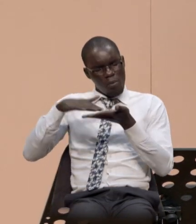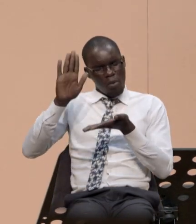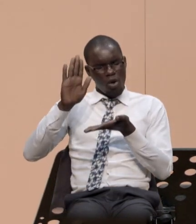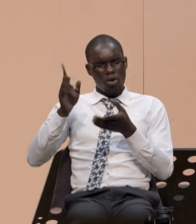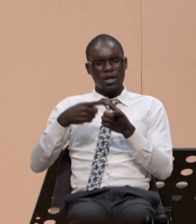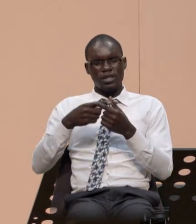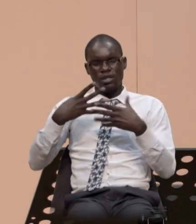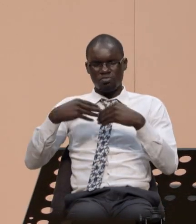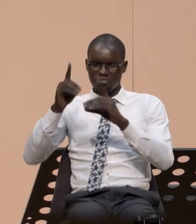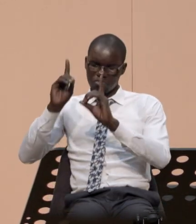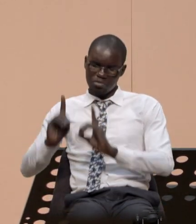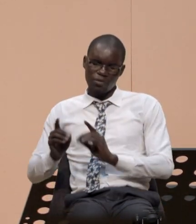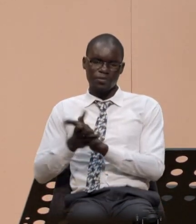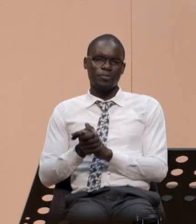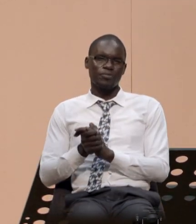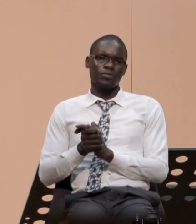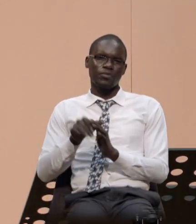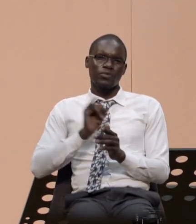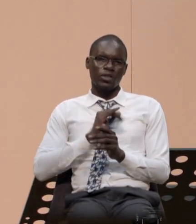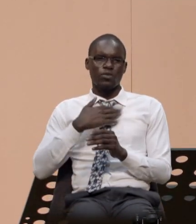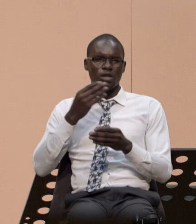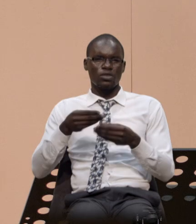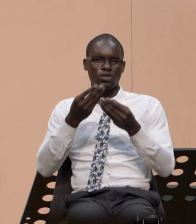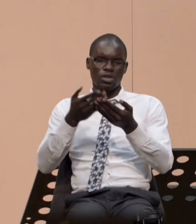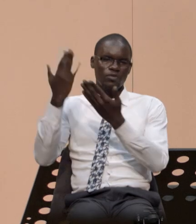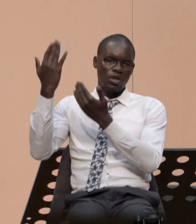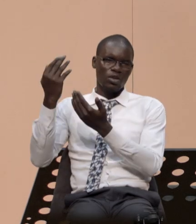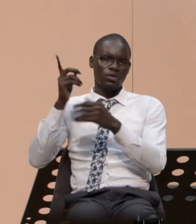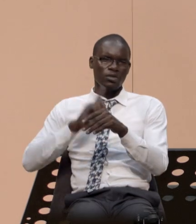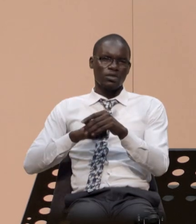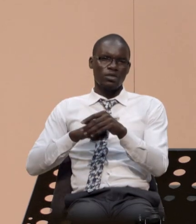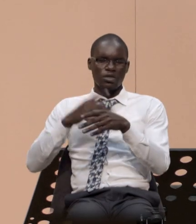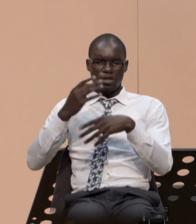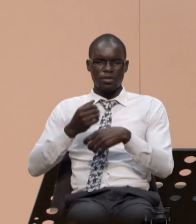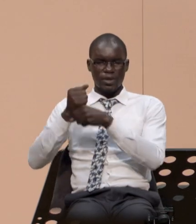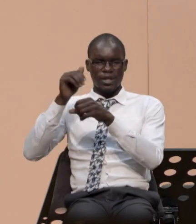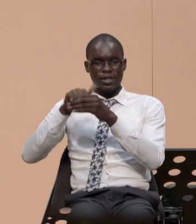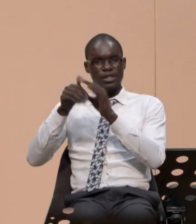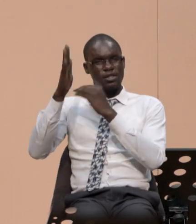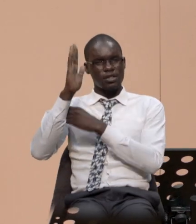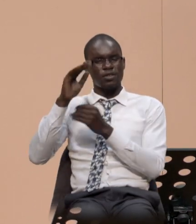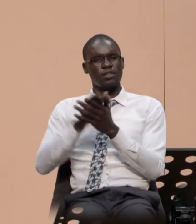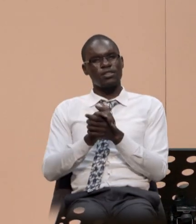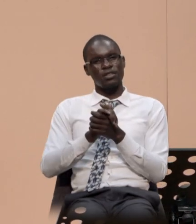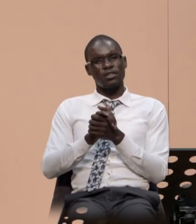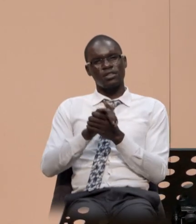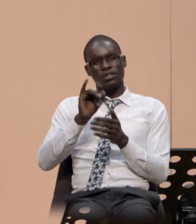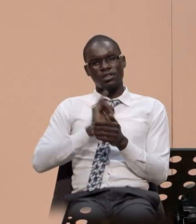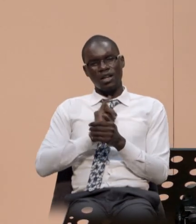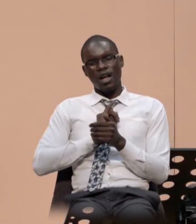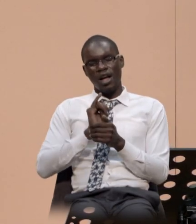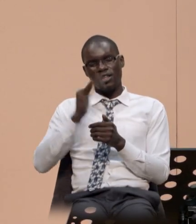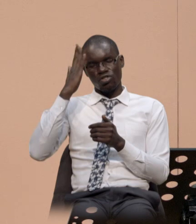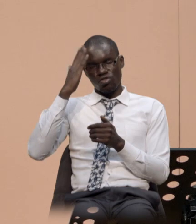na kurudishwa chini. Watumishi wa Bwana, ninakupa matumaini ya kwamba ukimtegemea Mungu jinsi Ayubu alivyomtegemea, Mungu